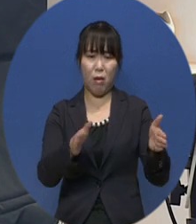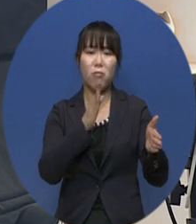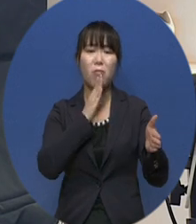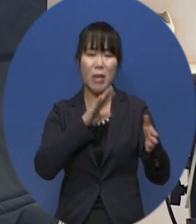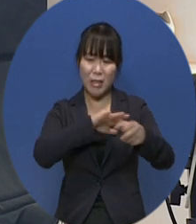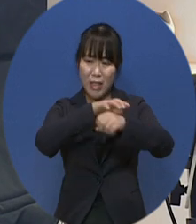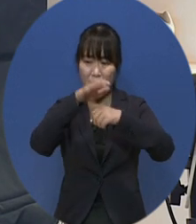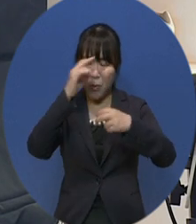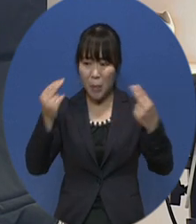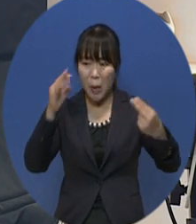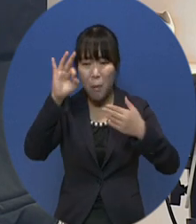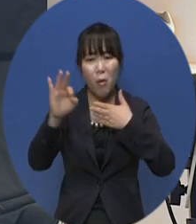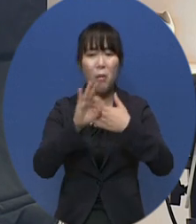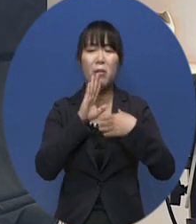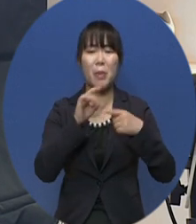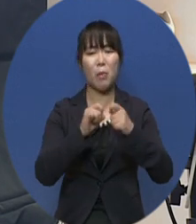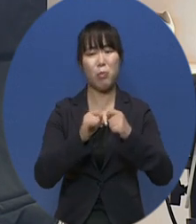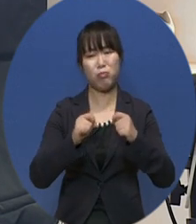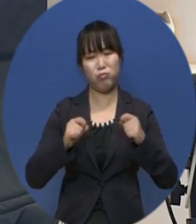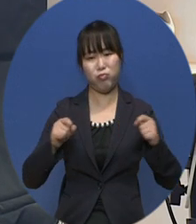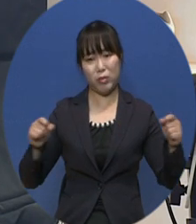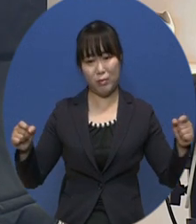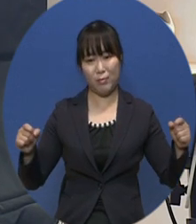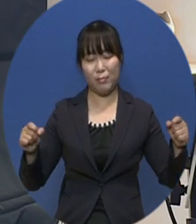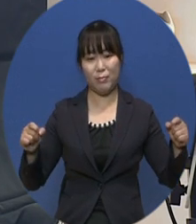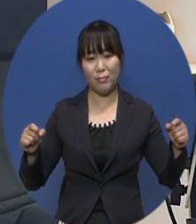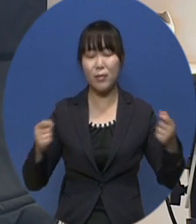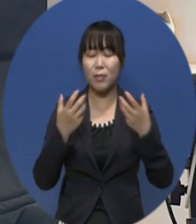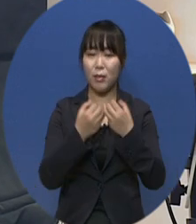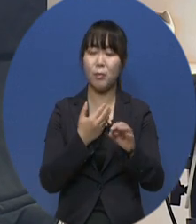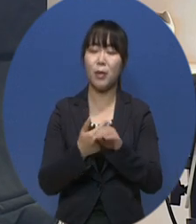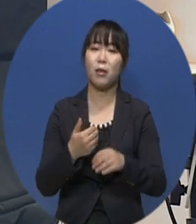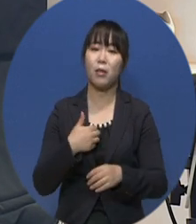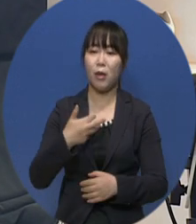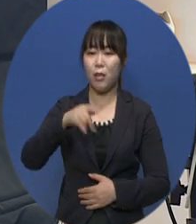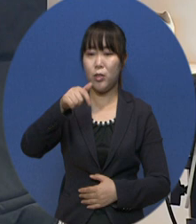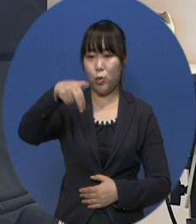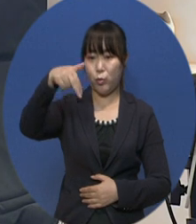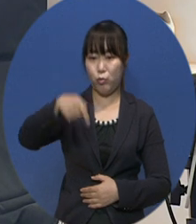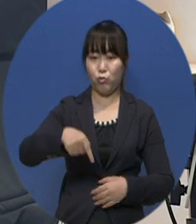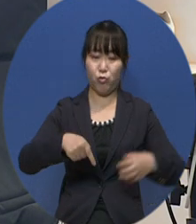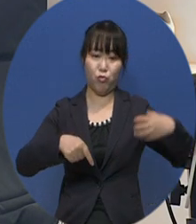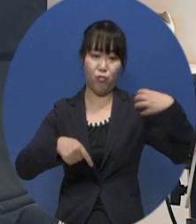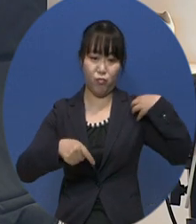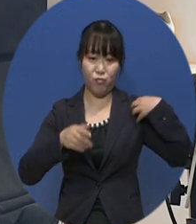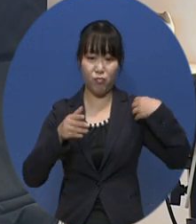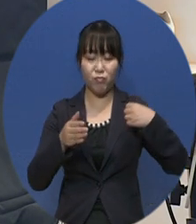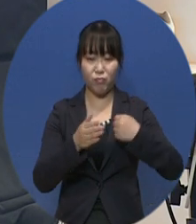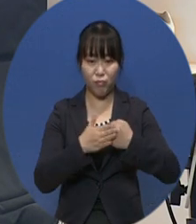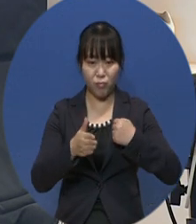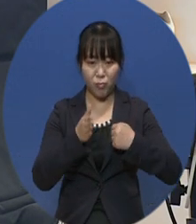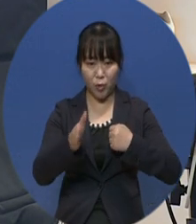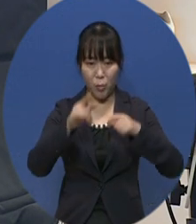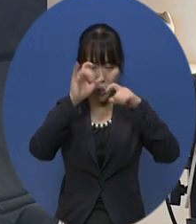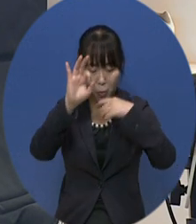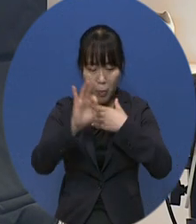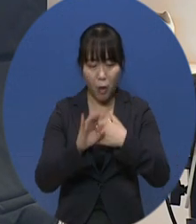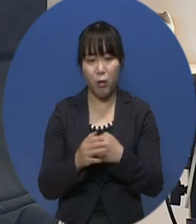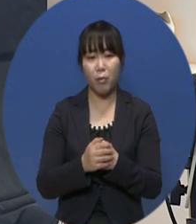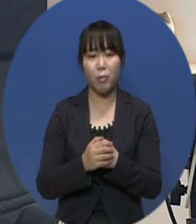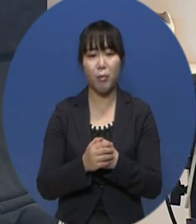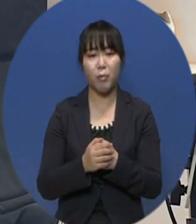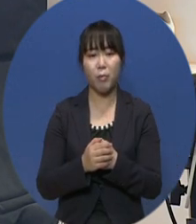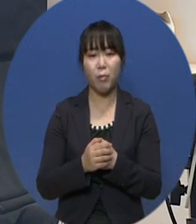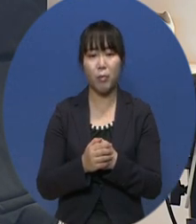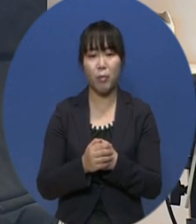아, 우리나라가요? 네. 그래서 네. 예를 들어서 제가 척수를 전공하니까 척수 파트에서 보면 네. 미국은